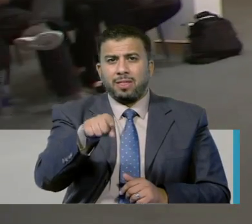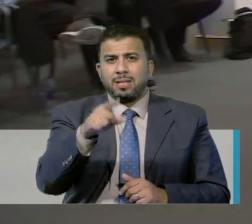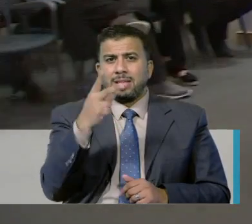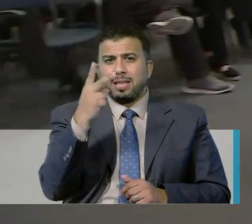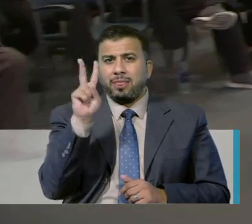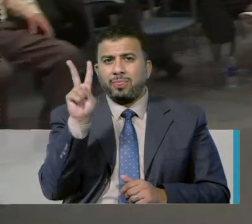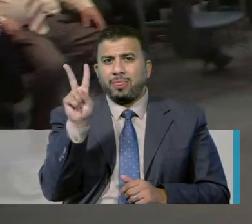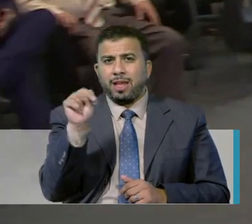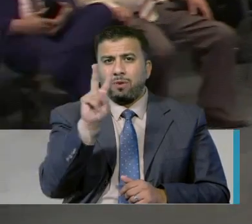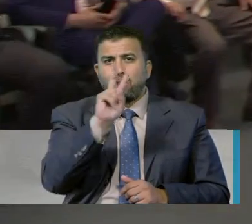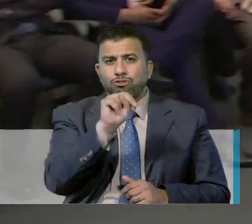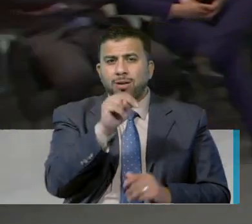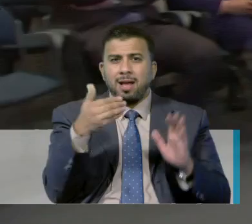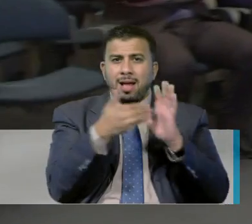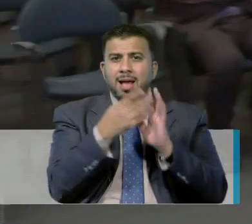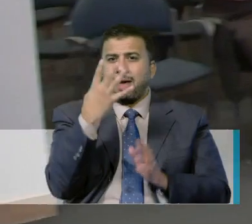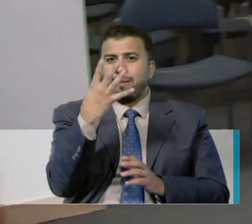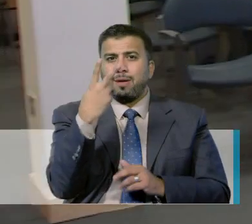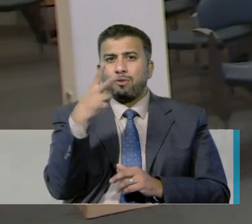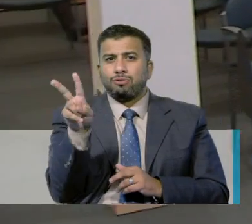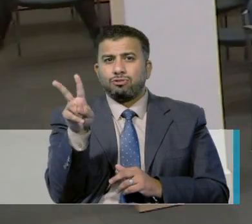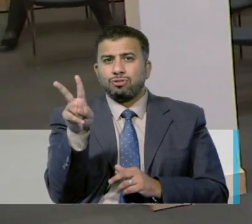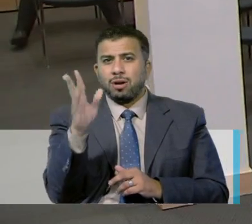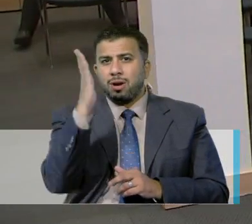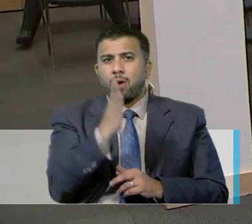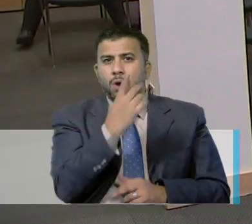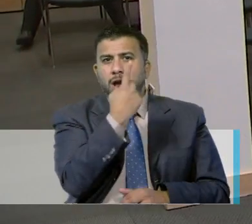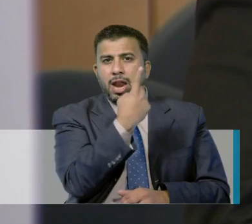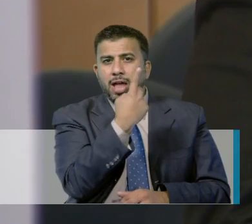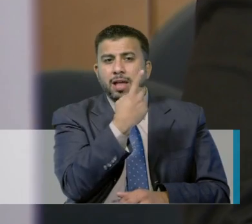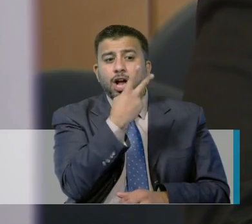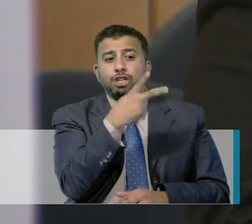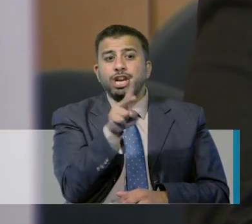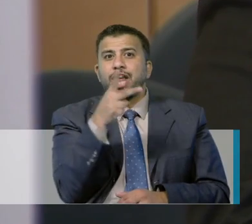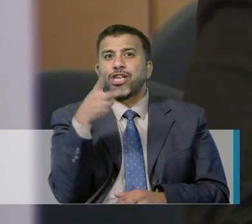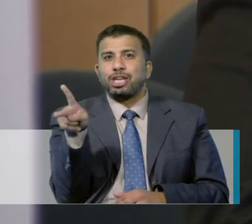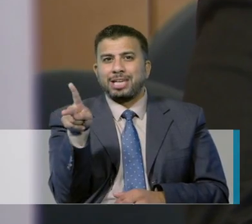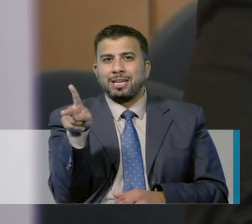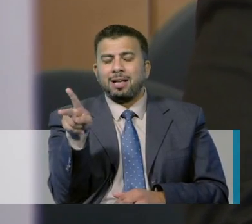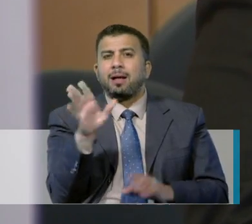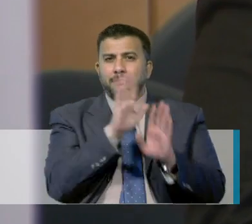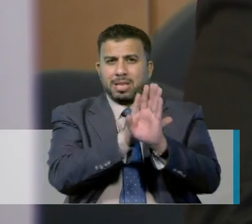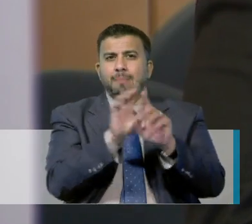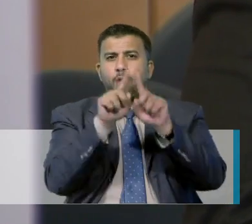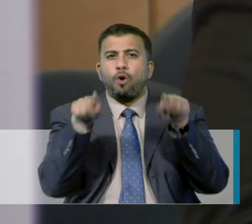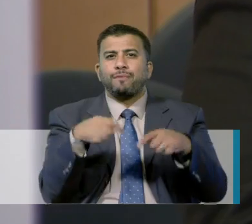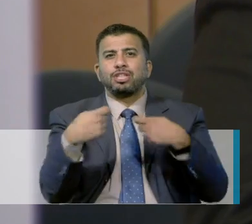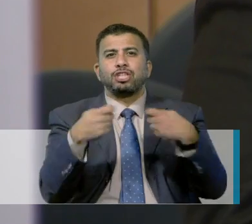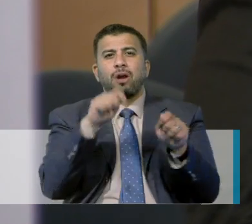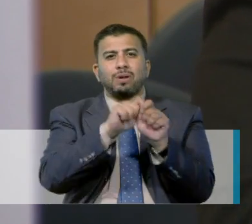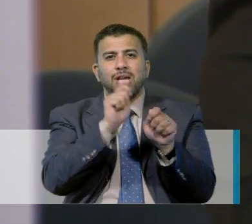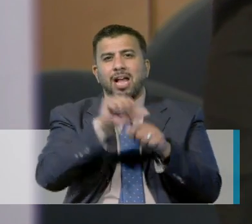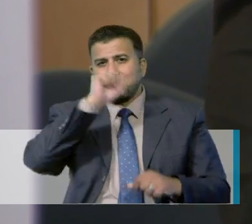من 22 وحتى 24 من يناير 2020، بدعم من غرفة تجارة